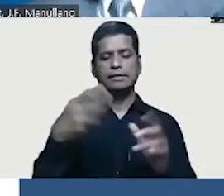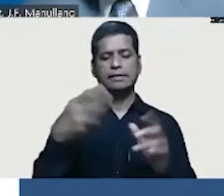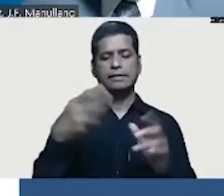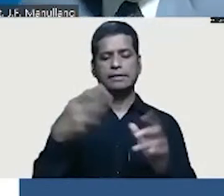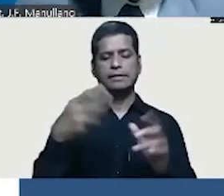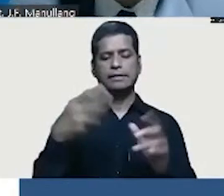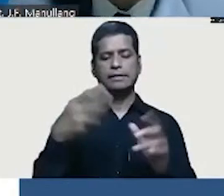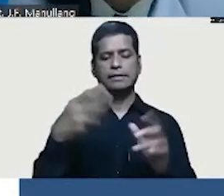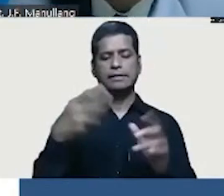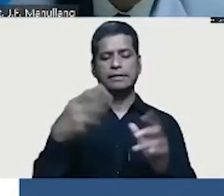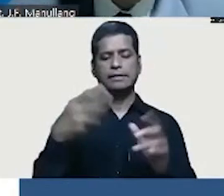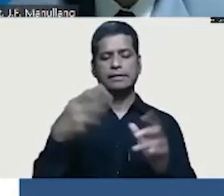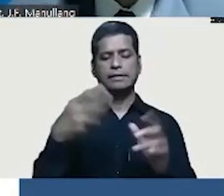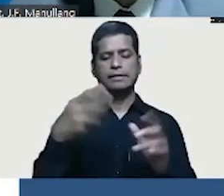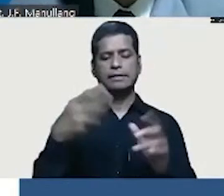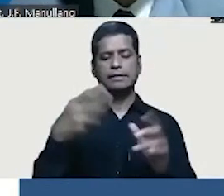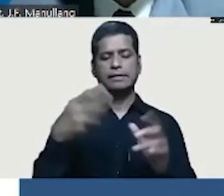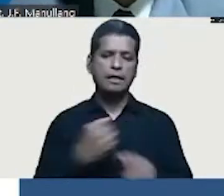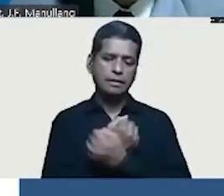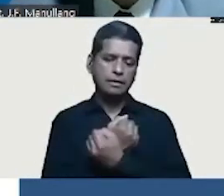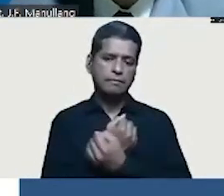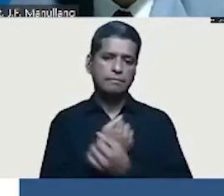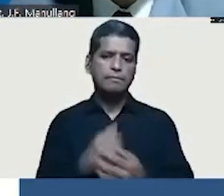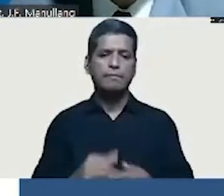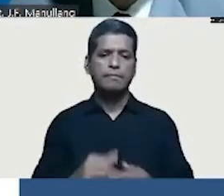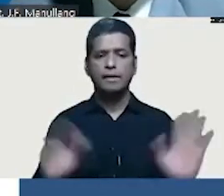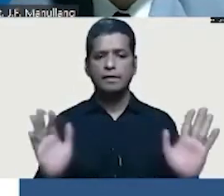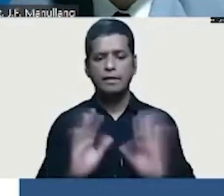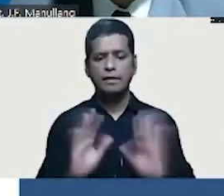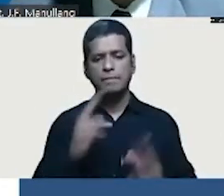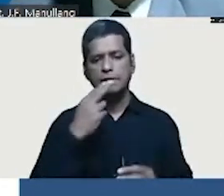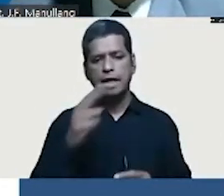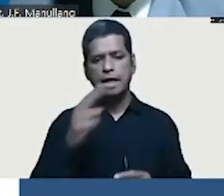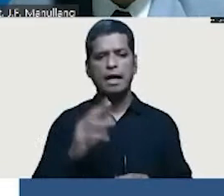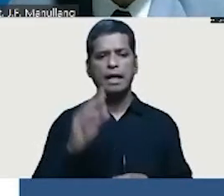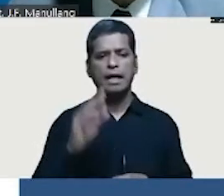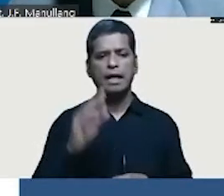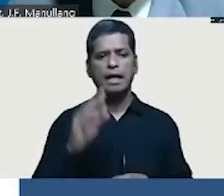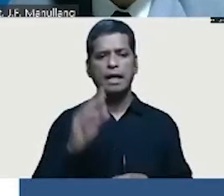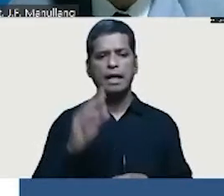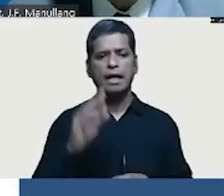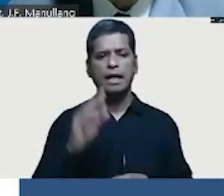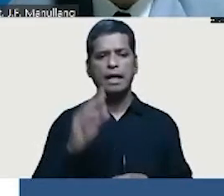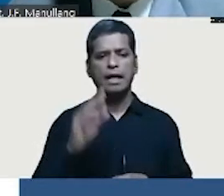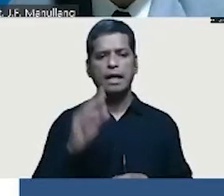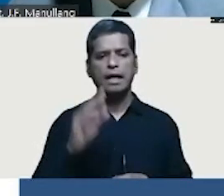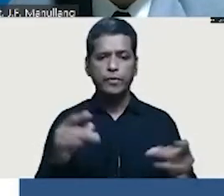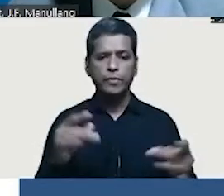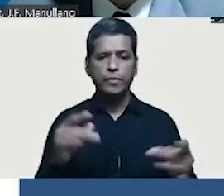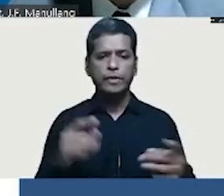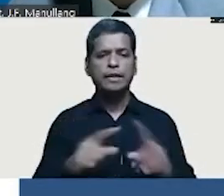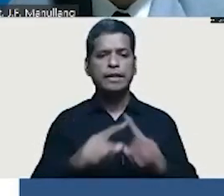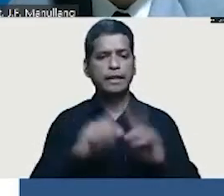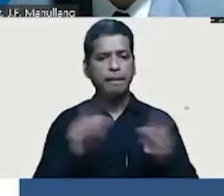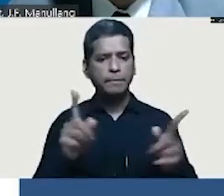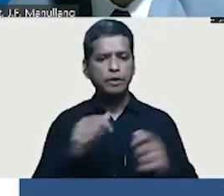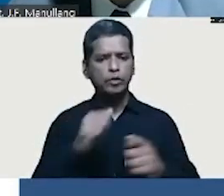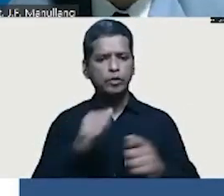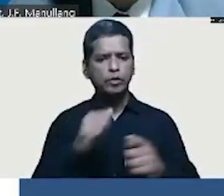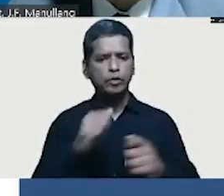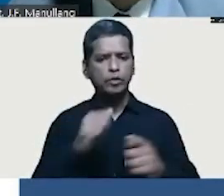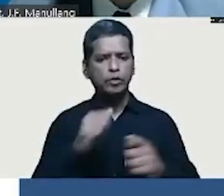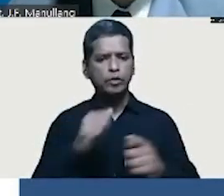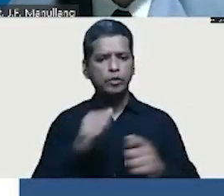yang kekasih Janganlah percaya setiap roh tetapi ujilah lorong itu apakah mereka berasal dari